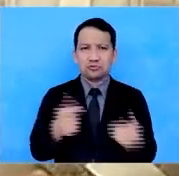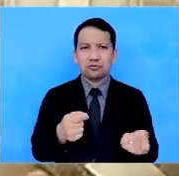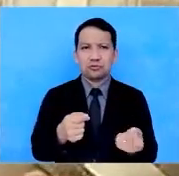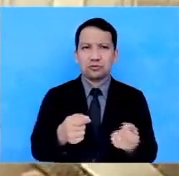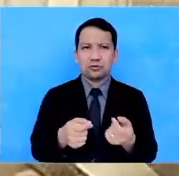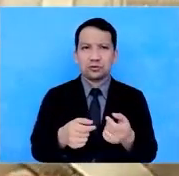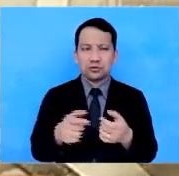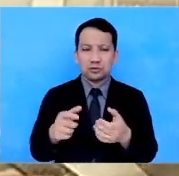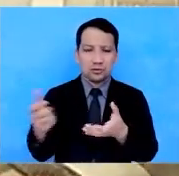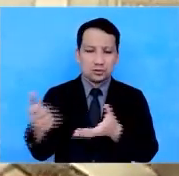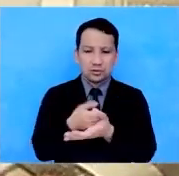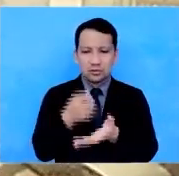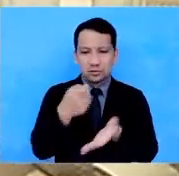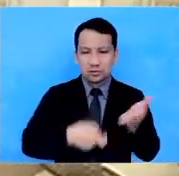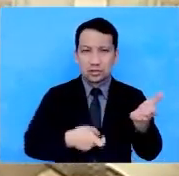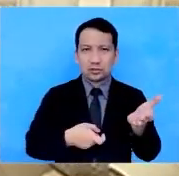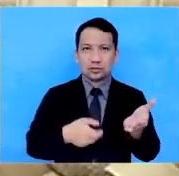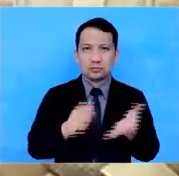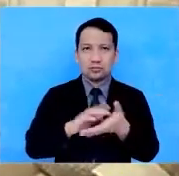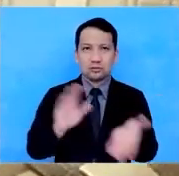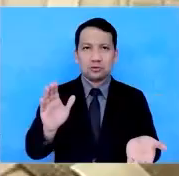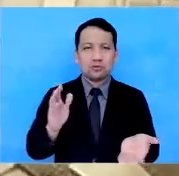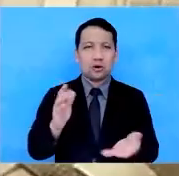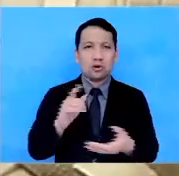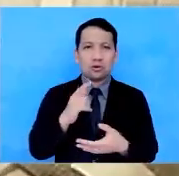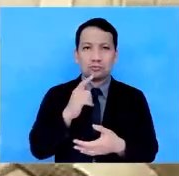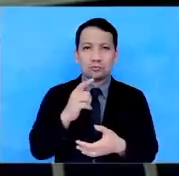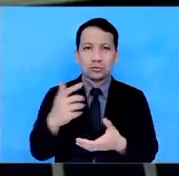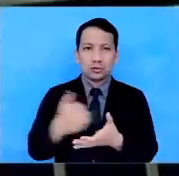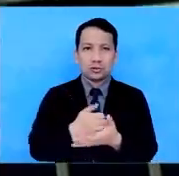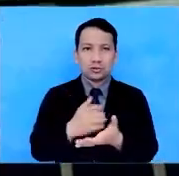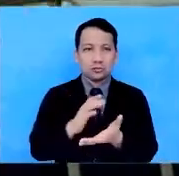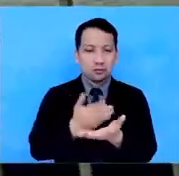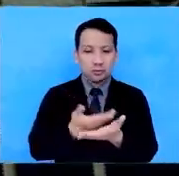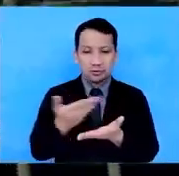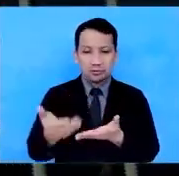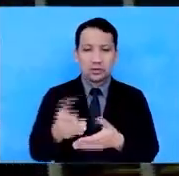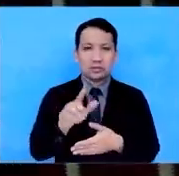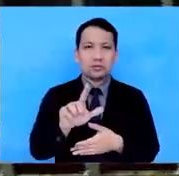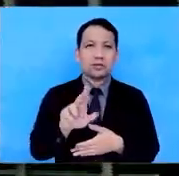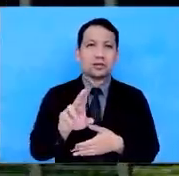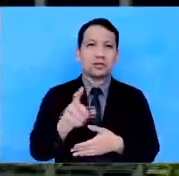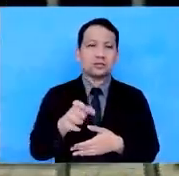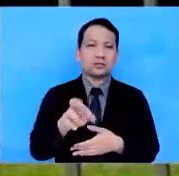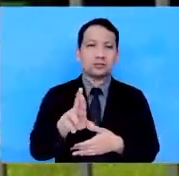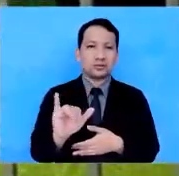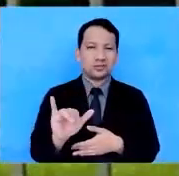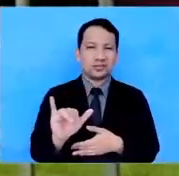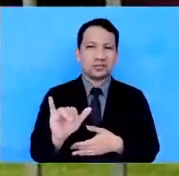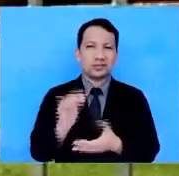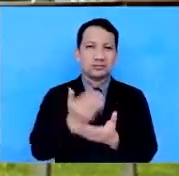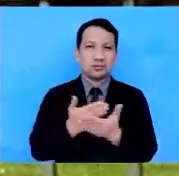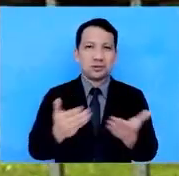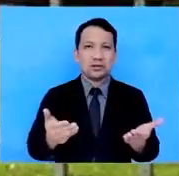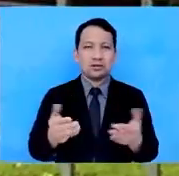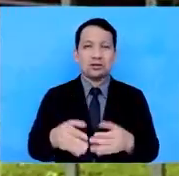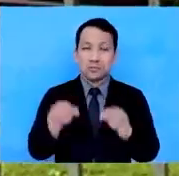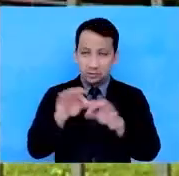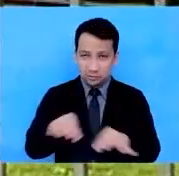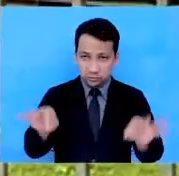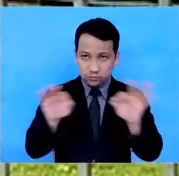the consumption side of those who are consuming luxury items. Binigyang diin din ng Pangulo ang kahalagahan